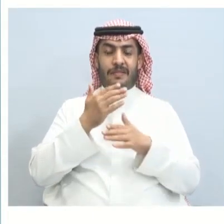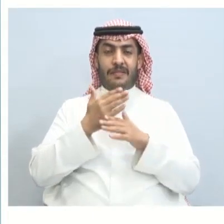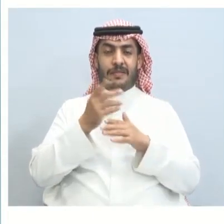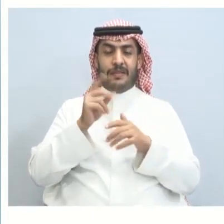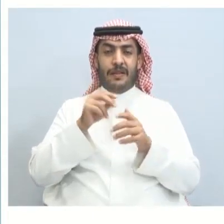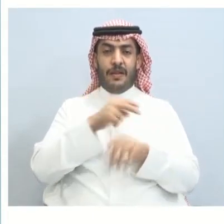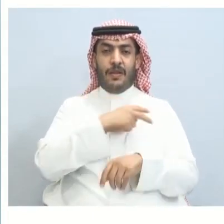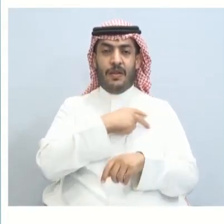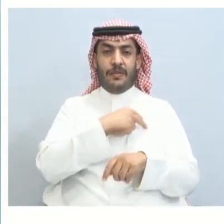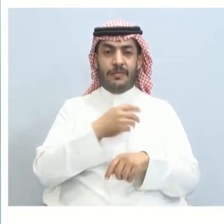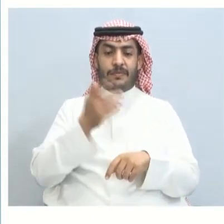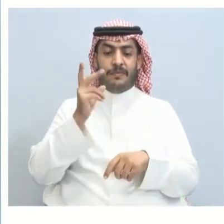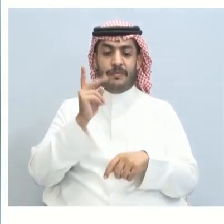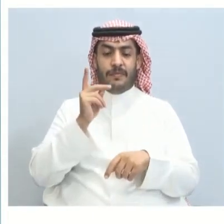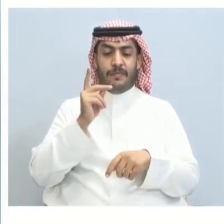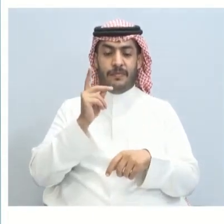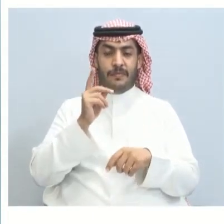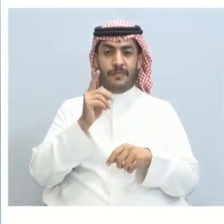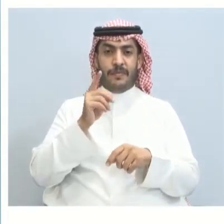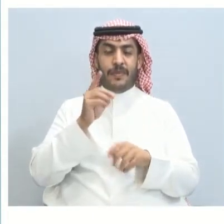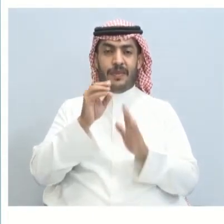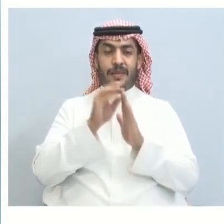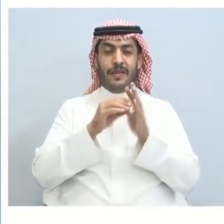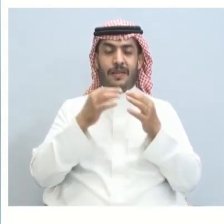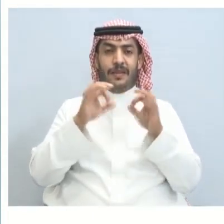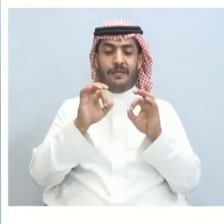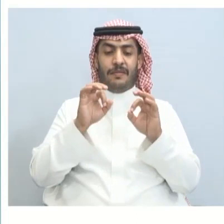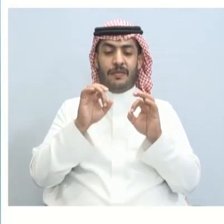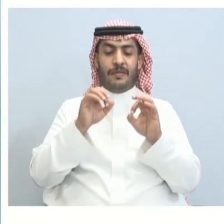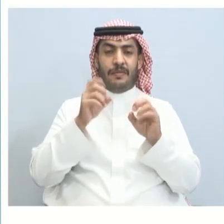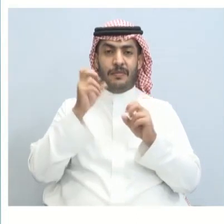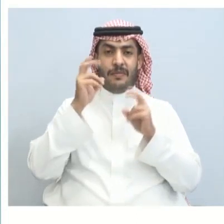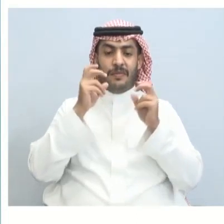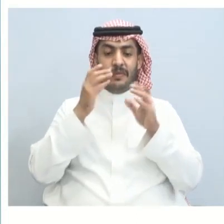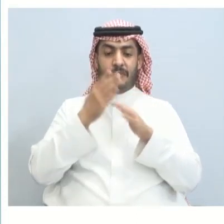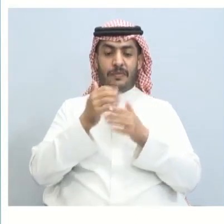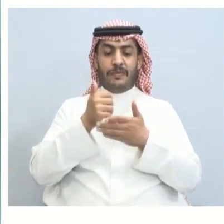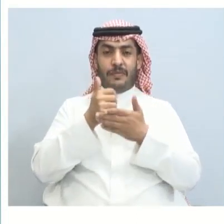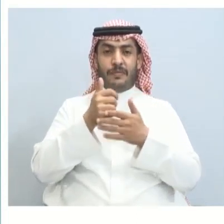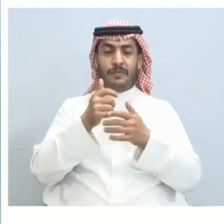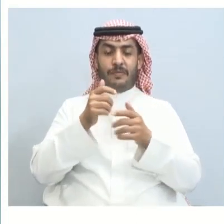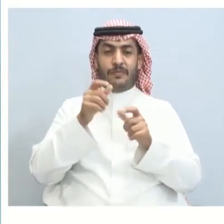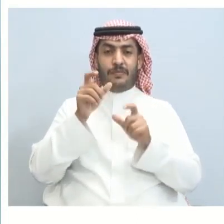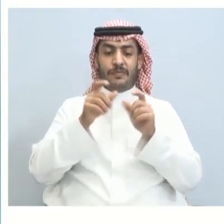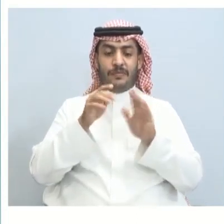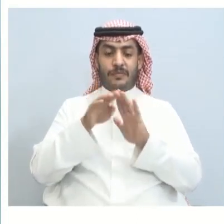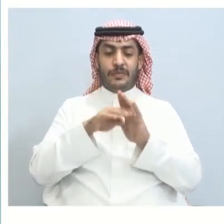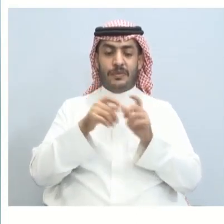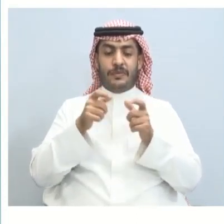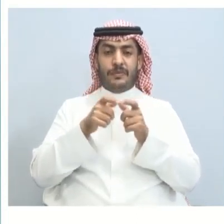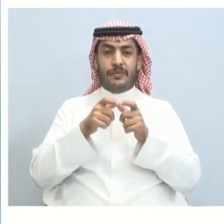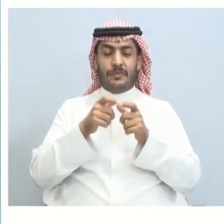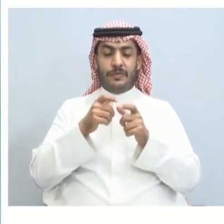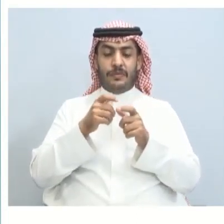ل الاعضاء ايضا تسجيل كافه المقترحات التي قدمها المشاركين او مشاركون خلال الاجتماع